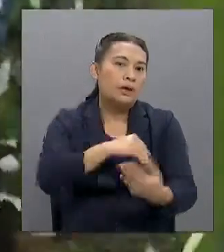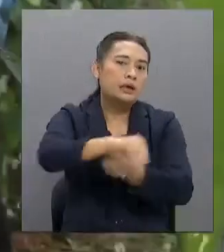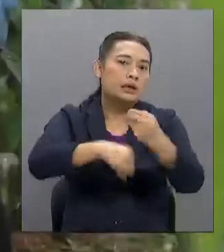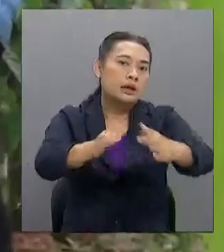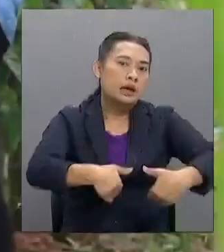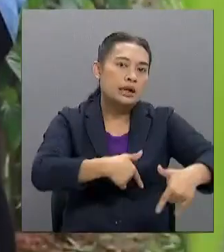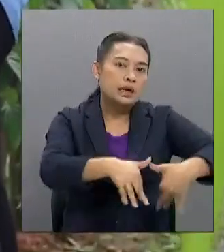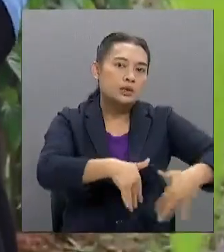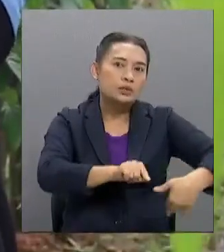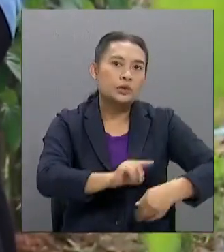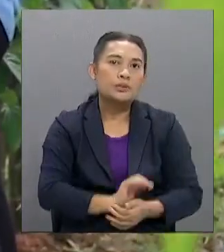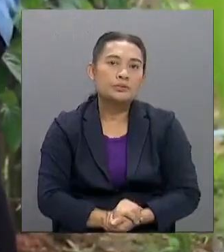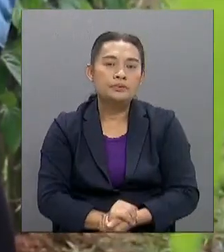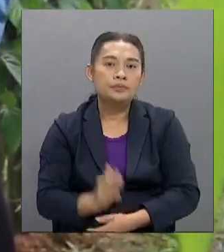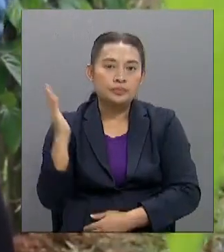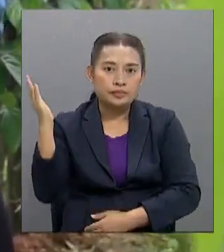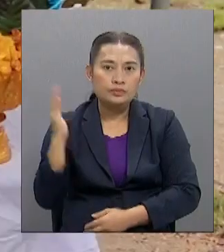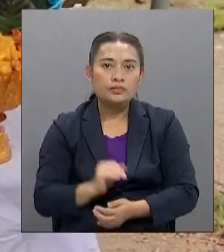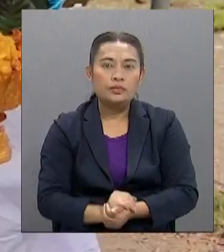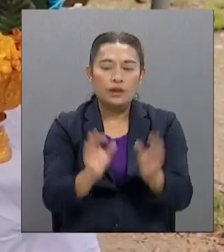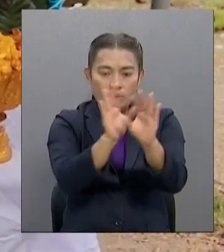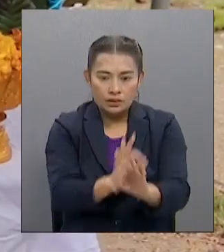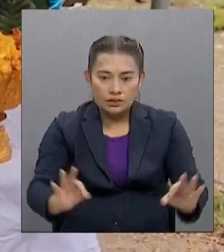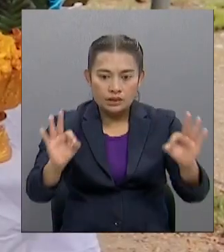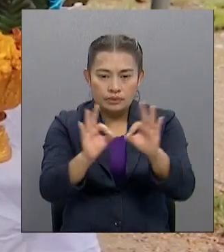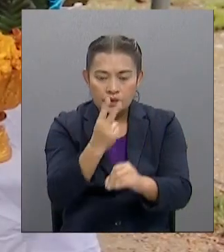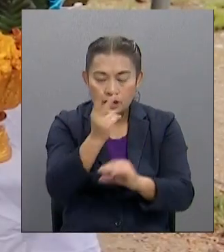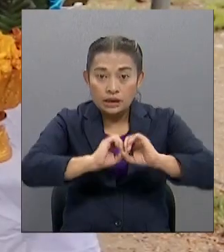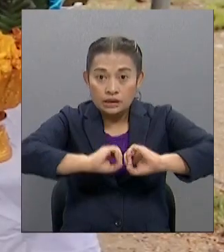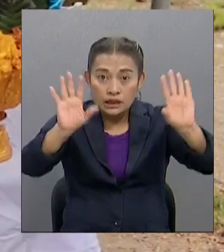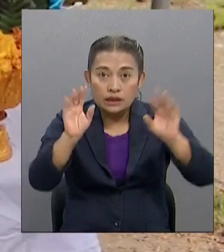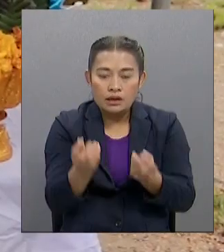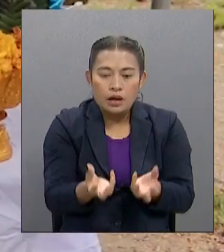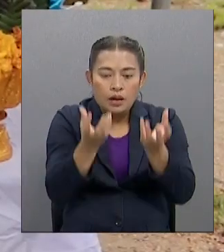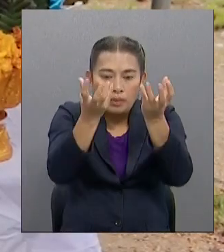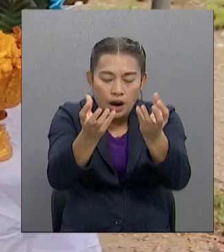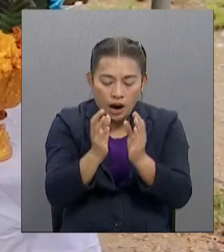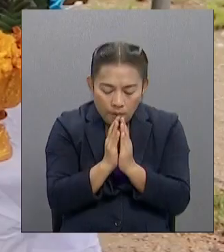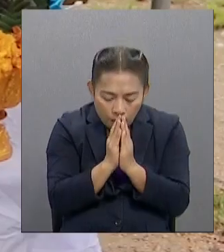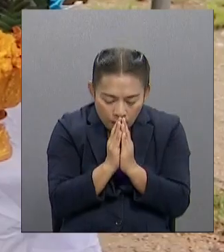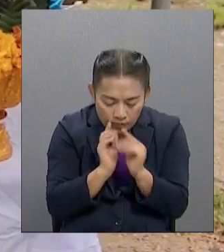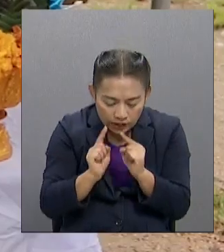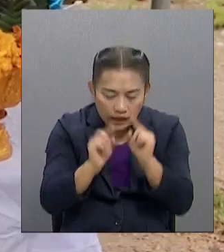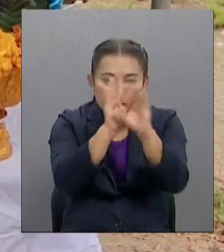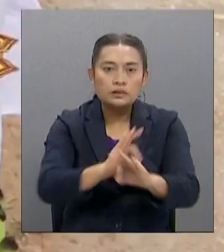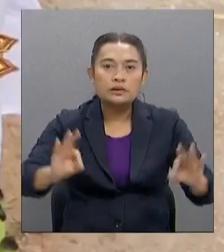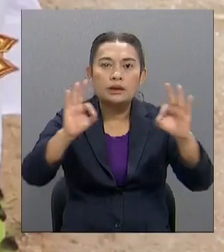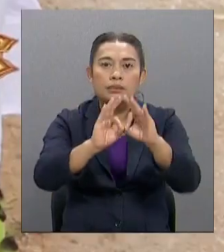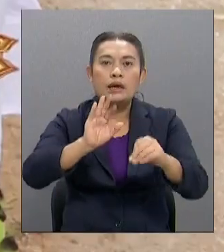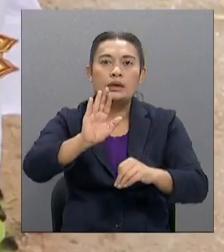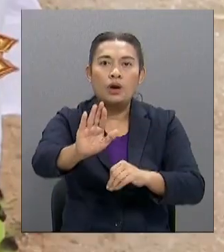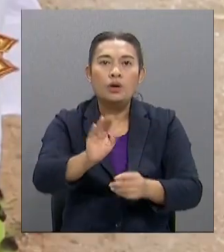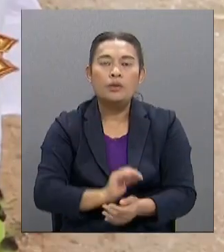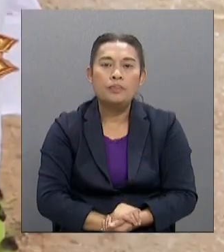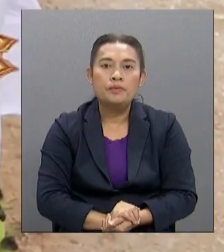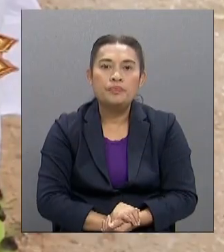ใบพลูถือได้ว่ามีบทบาทอย่างเด่นชัดในการเป็นเครื่องไหว้บูชาในงานพิธีสำคัญต่างๆควบคู่ไปกับหม